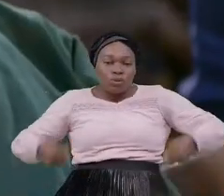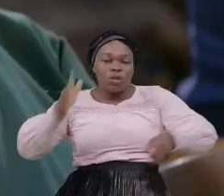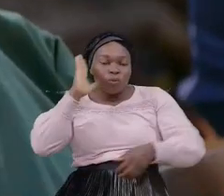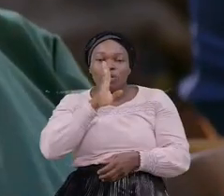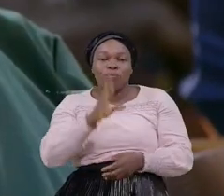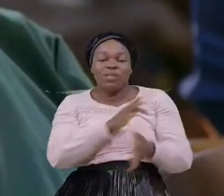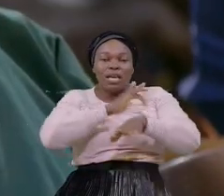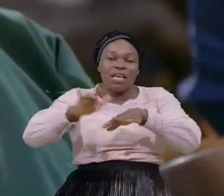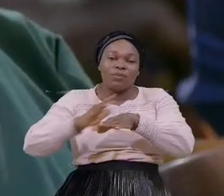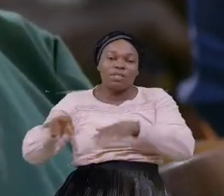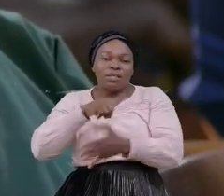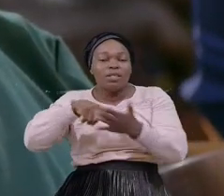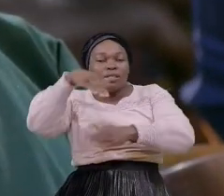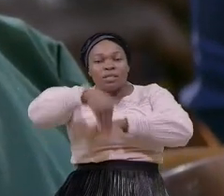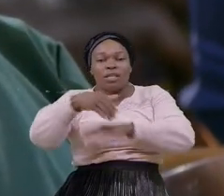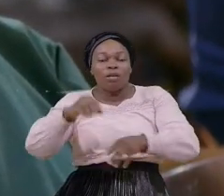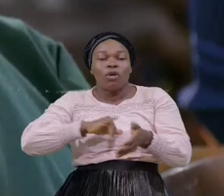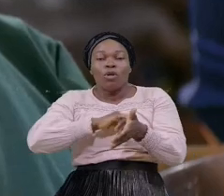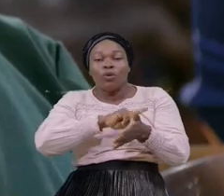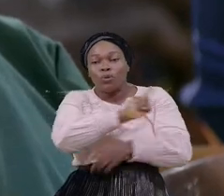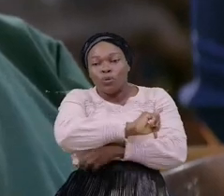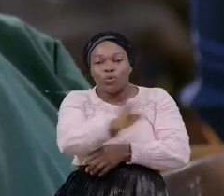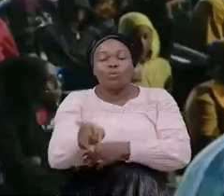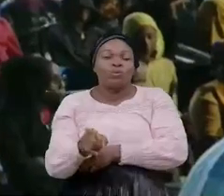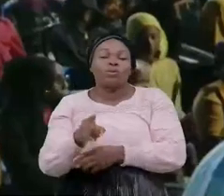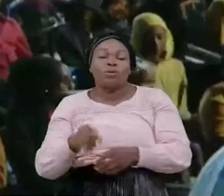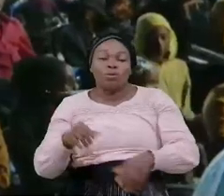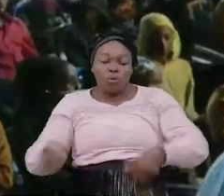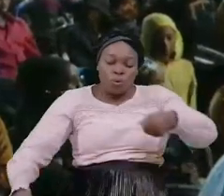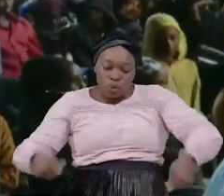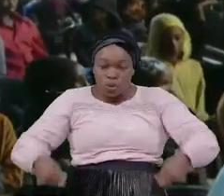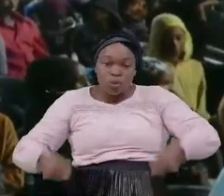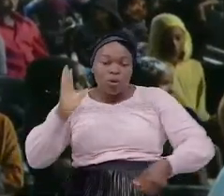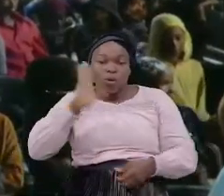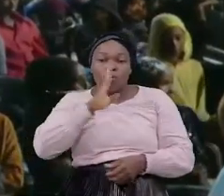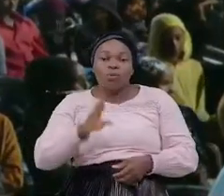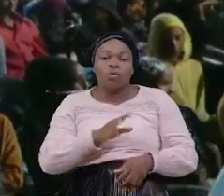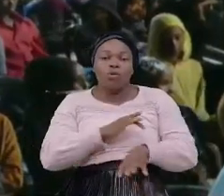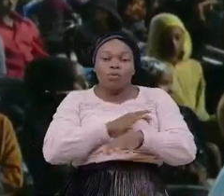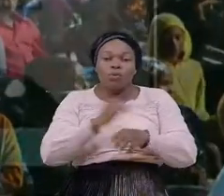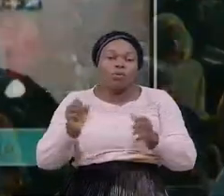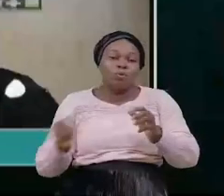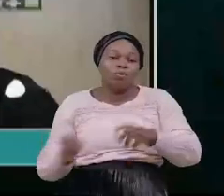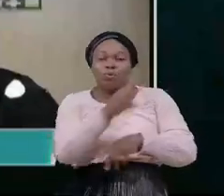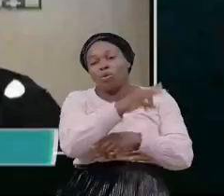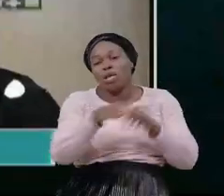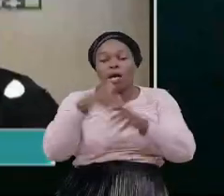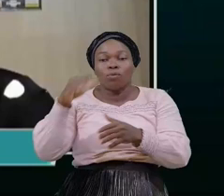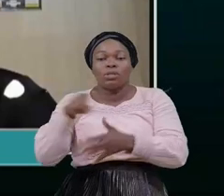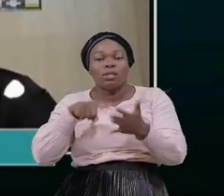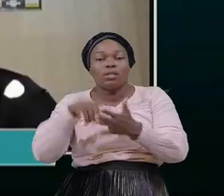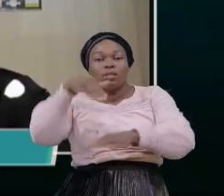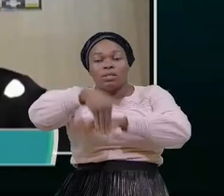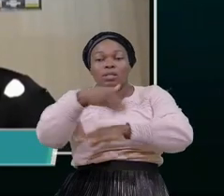vide ce soir. Ces béquilles seront jetées à terre ce soir. Et les gens qui